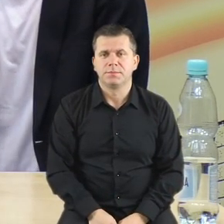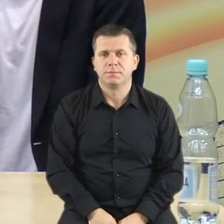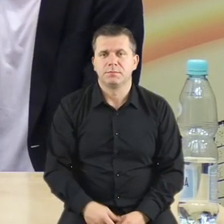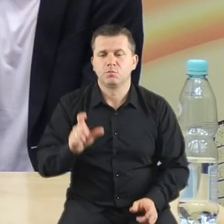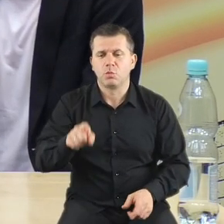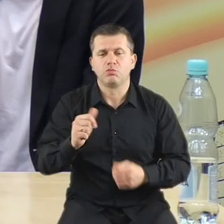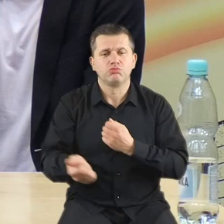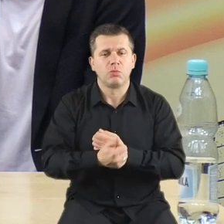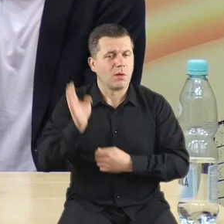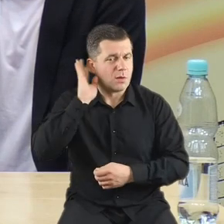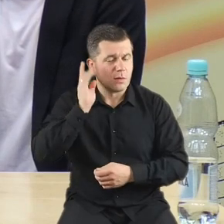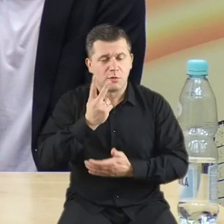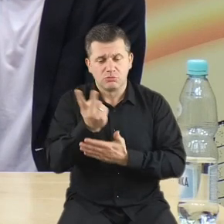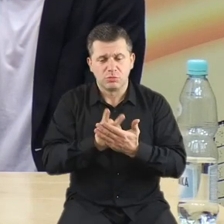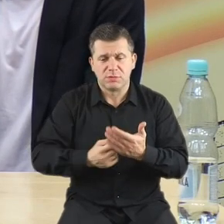właśnie, czytając Stramera.